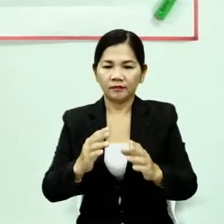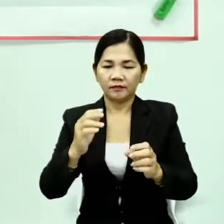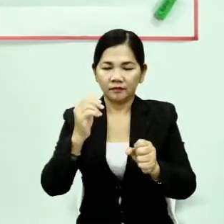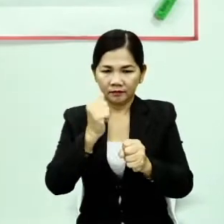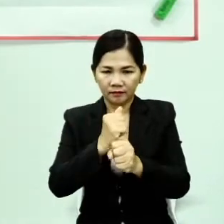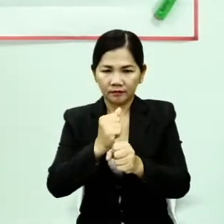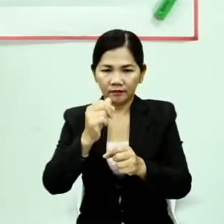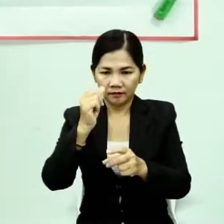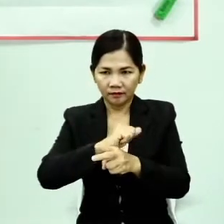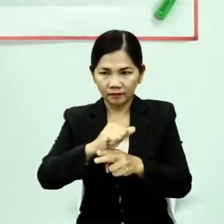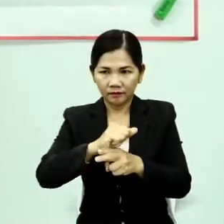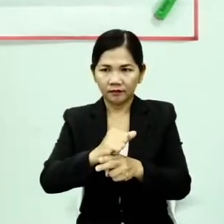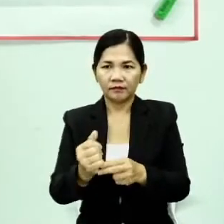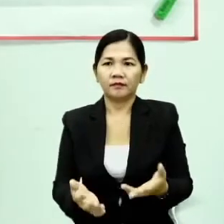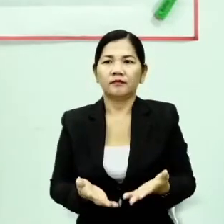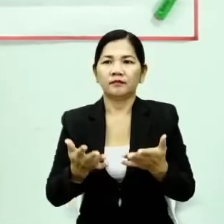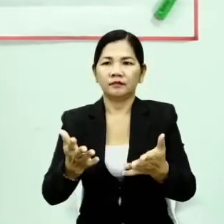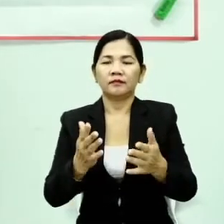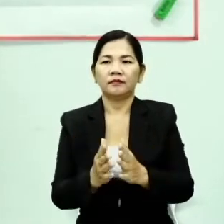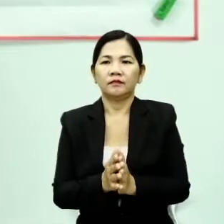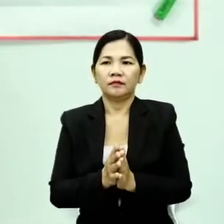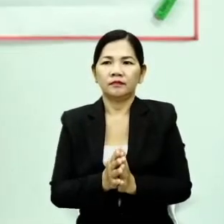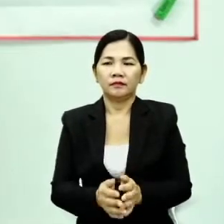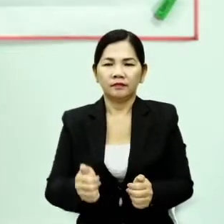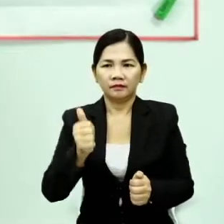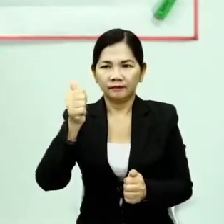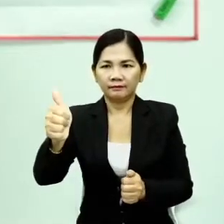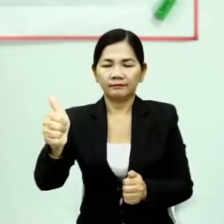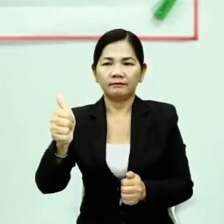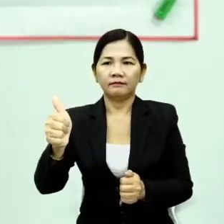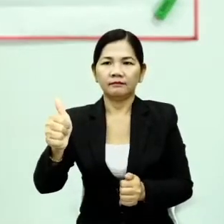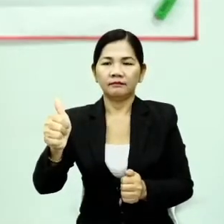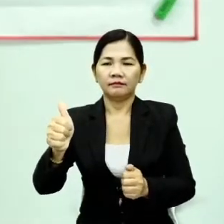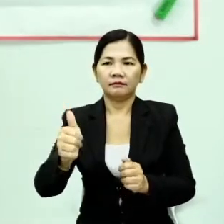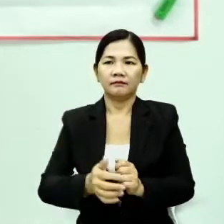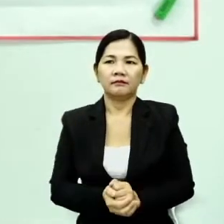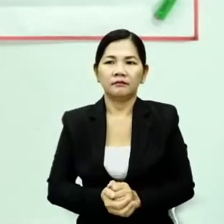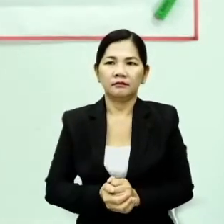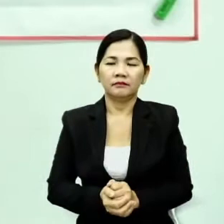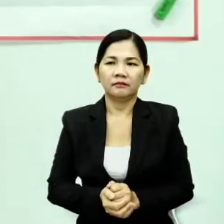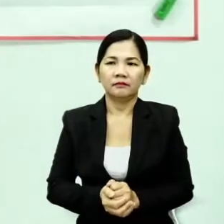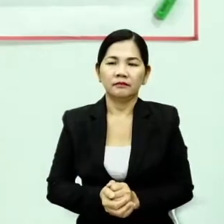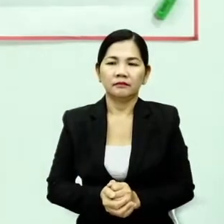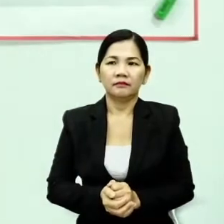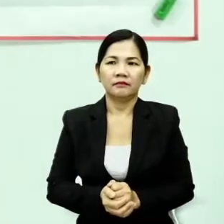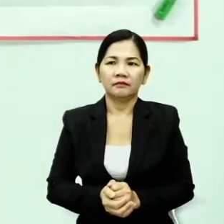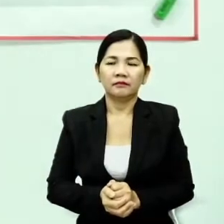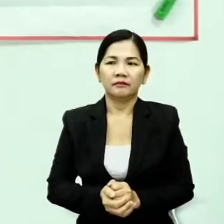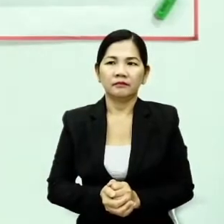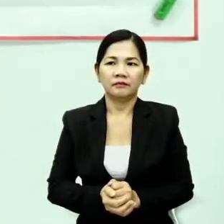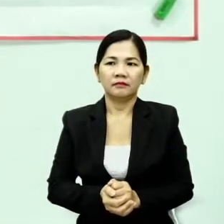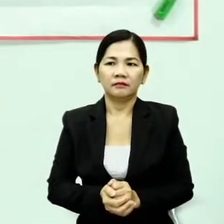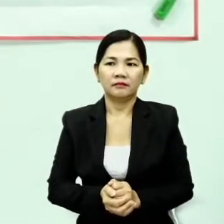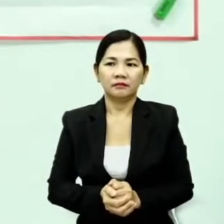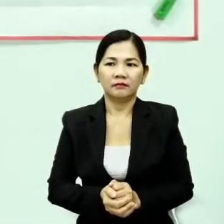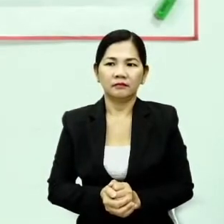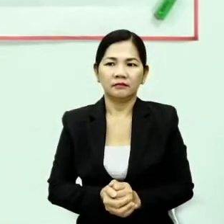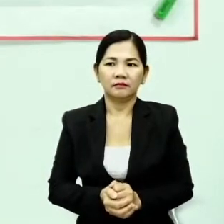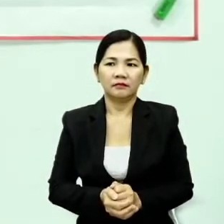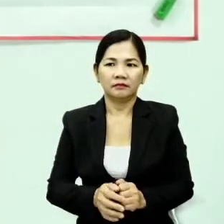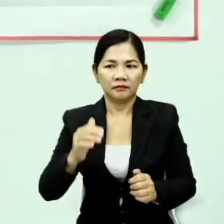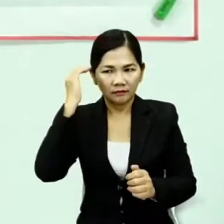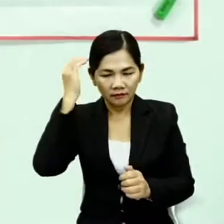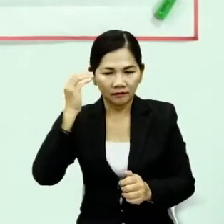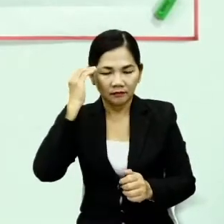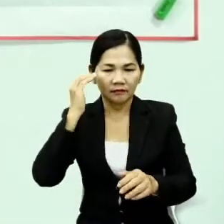kêu cha bàn chẳng trầm trớ cha chẳng để kêu ai mệt đầy á cha là con con chàng chàng này kêu cha sang cầm